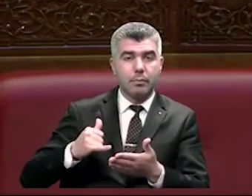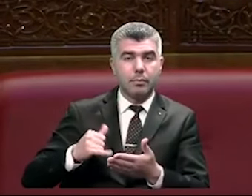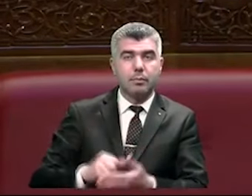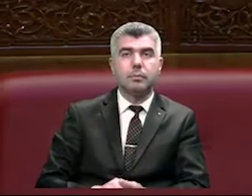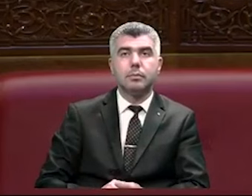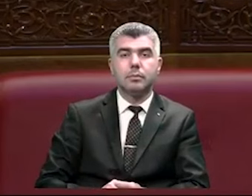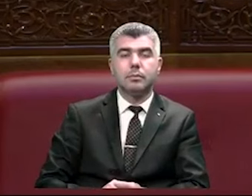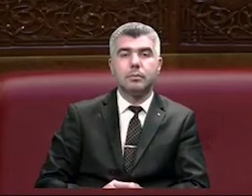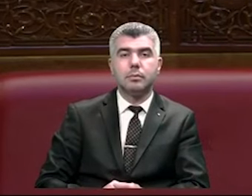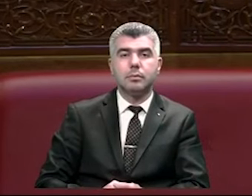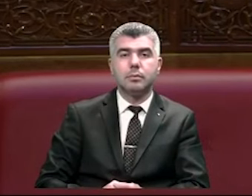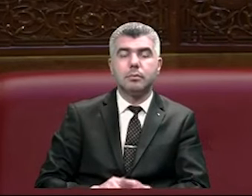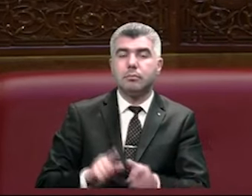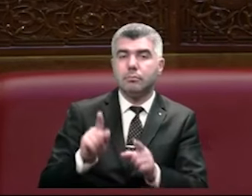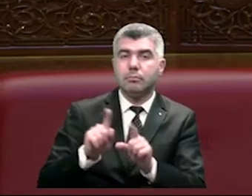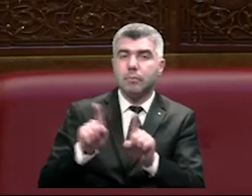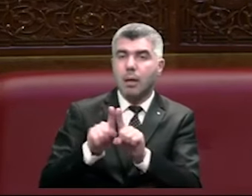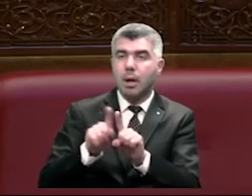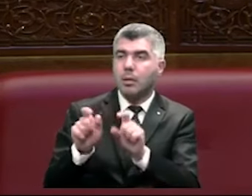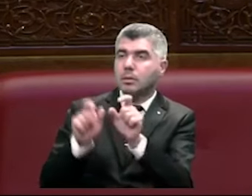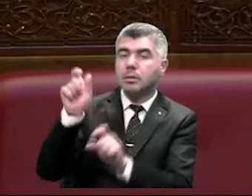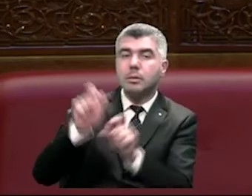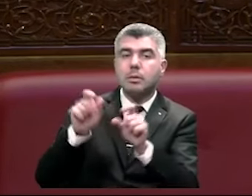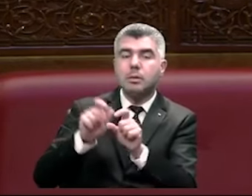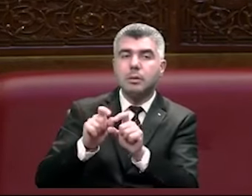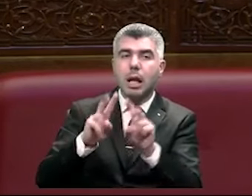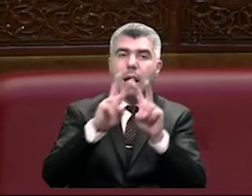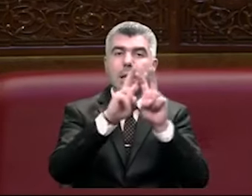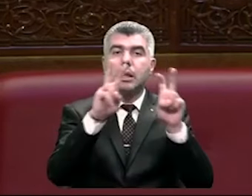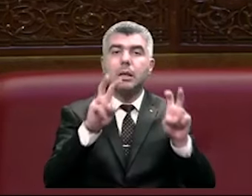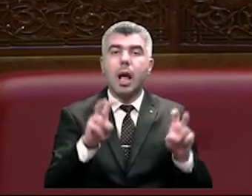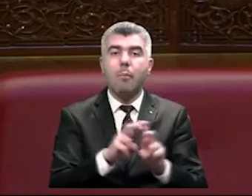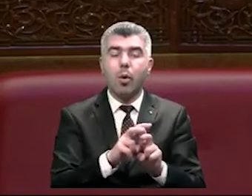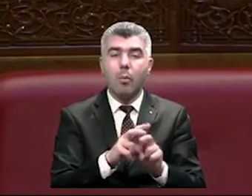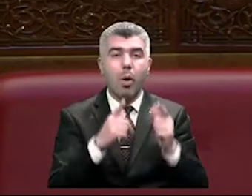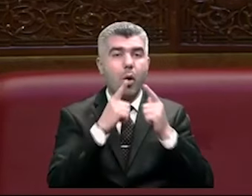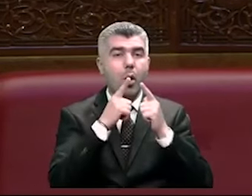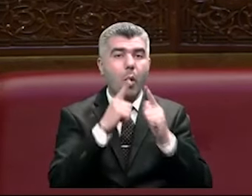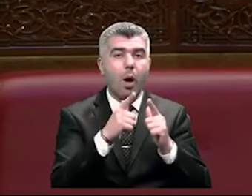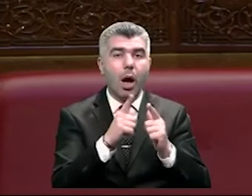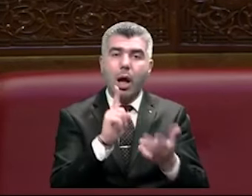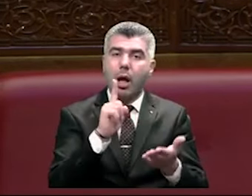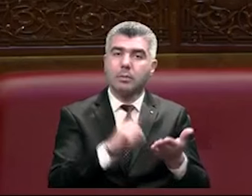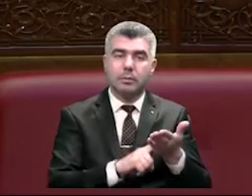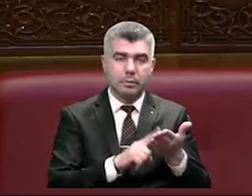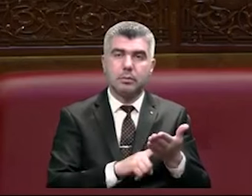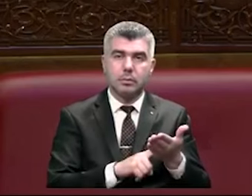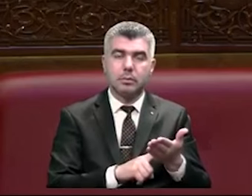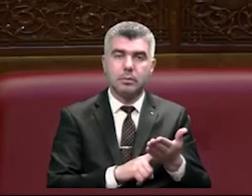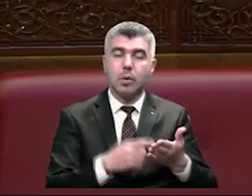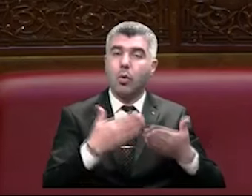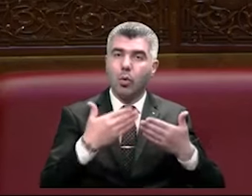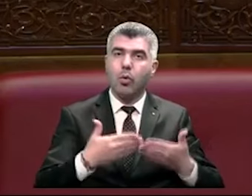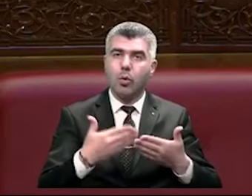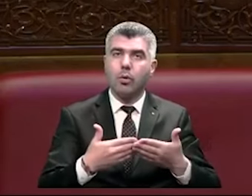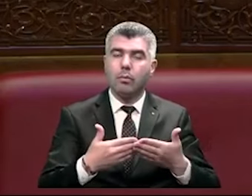وهي هي الكفاءات اللي ت نسميوها الكفاءات الافقيه والكفاءات اللغويه وهي اللي هي اللي عملنا لها